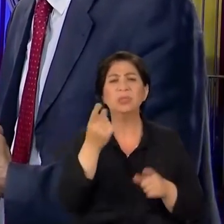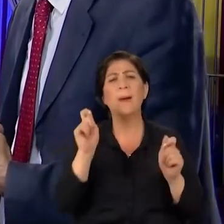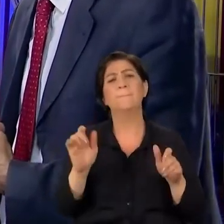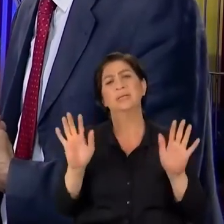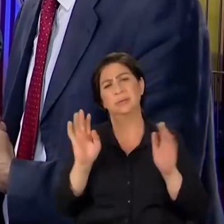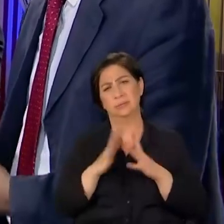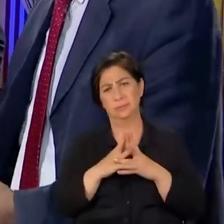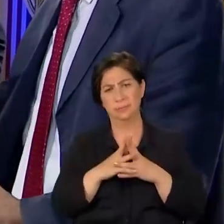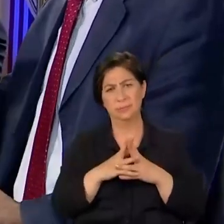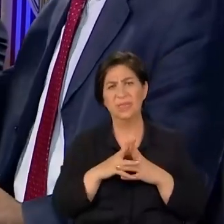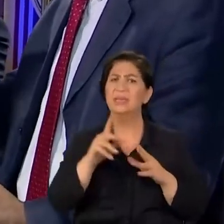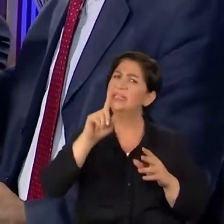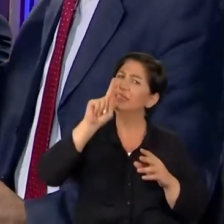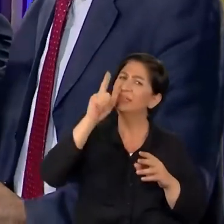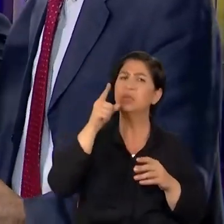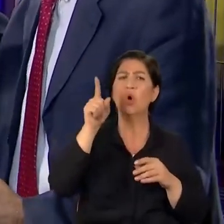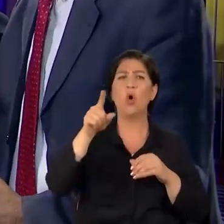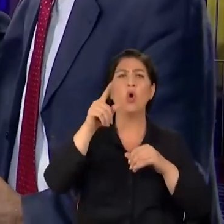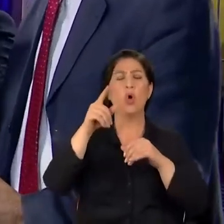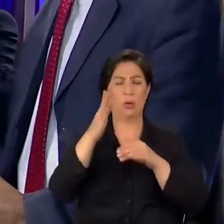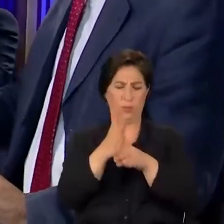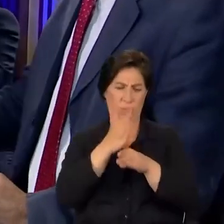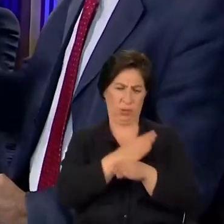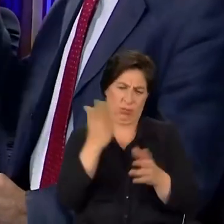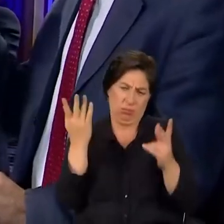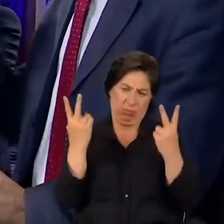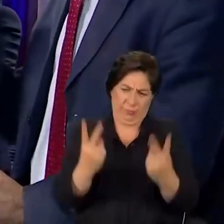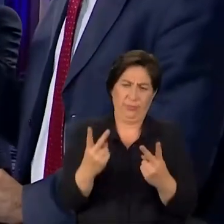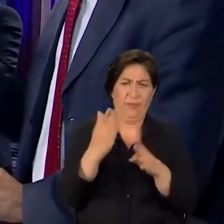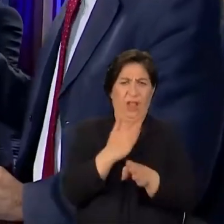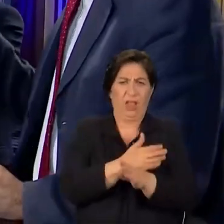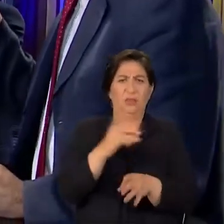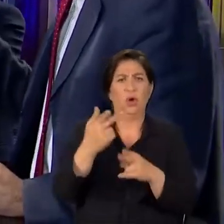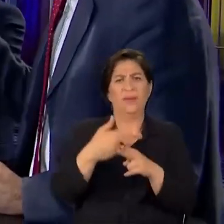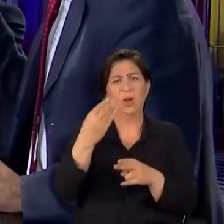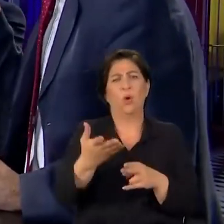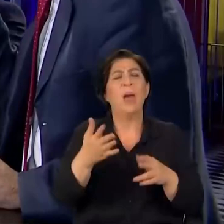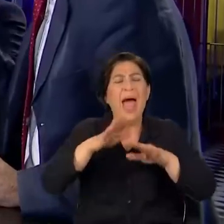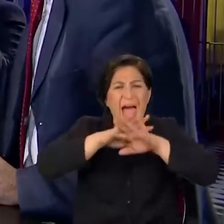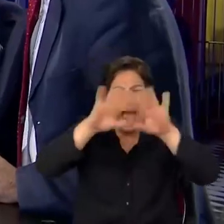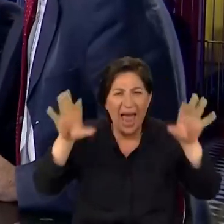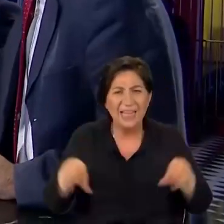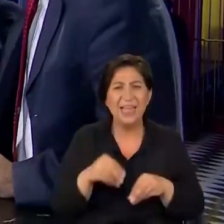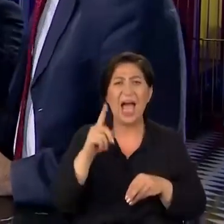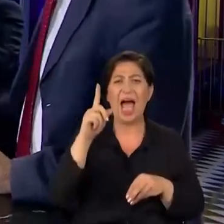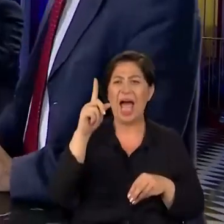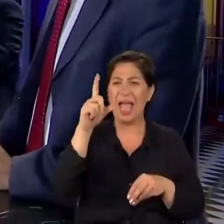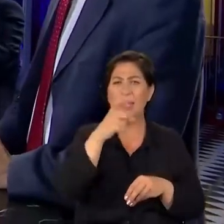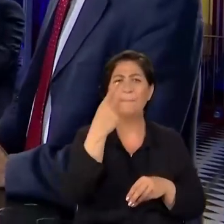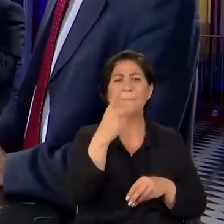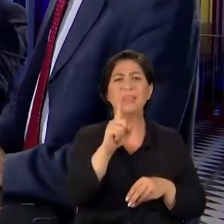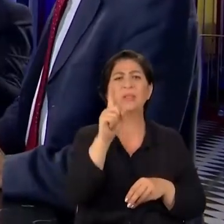yapmadan sadece o ülkenin vatandaşı olduğu için tamamen örnek veriyorum. Herkese ayda